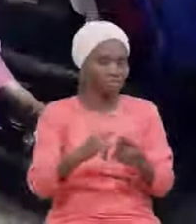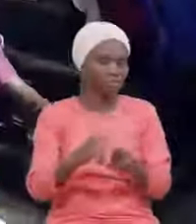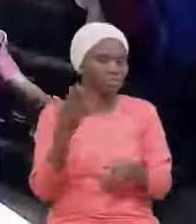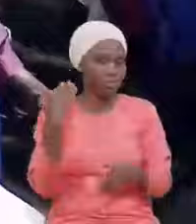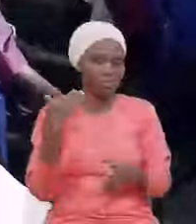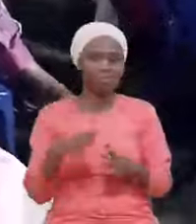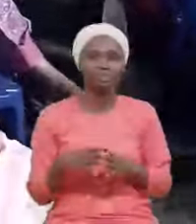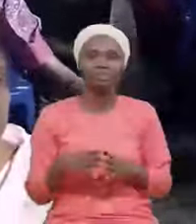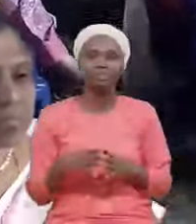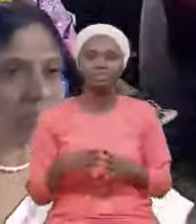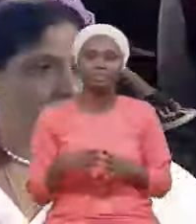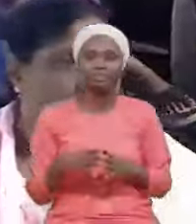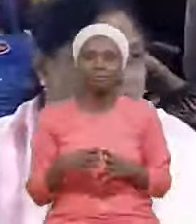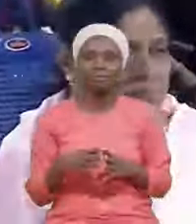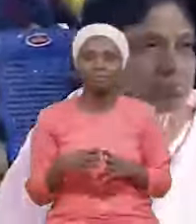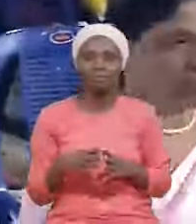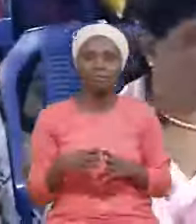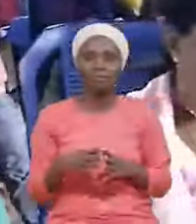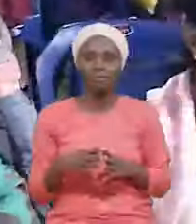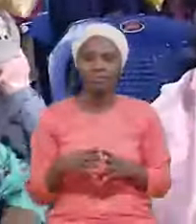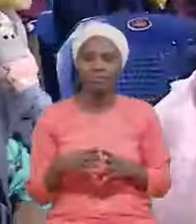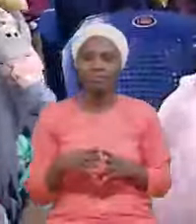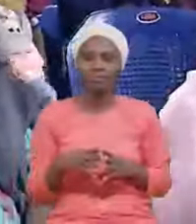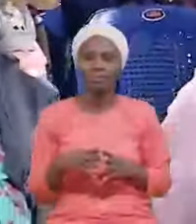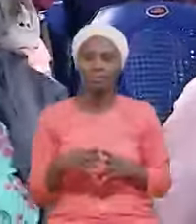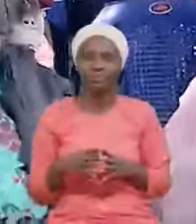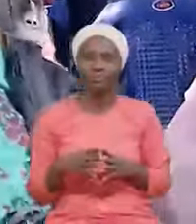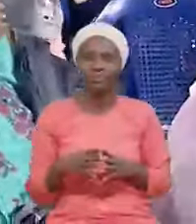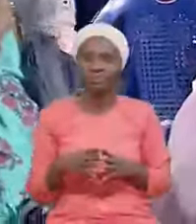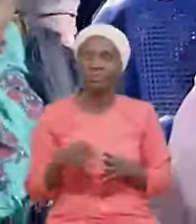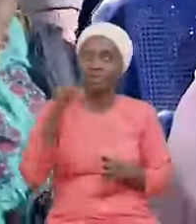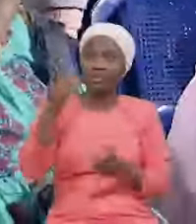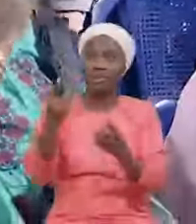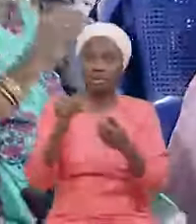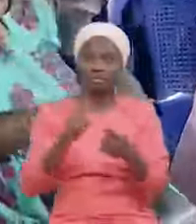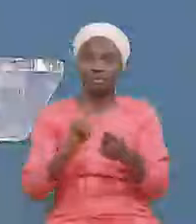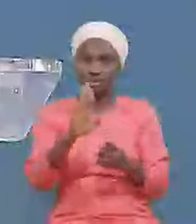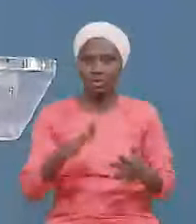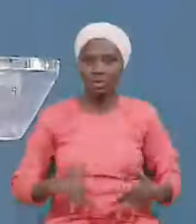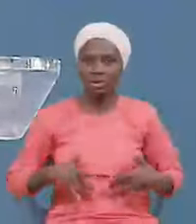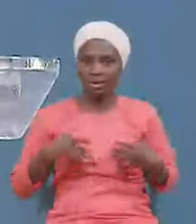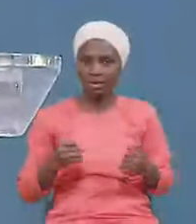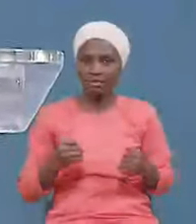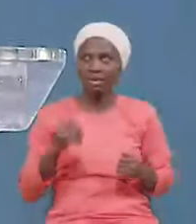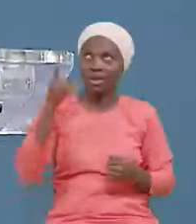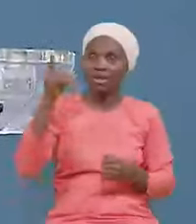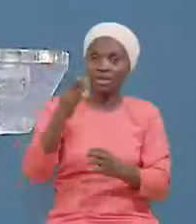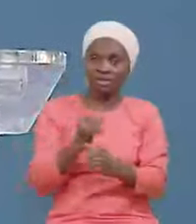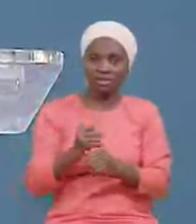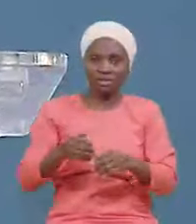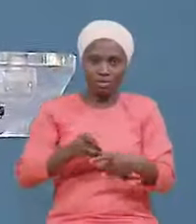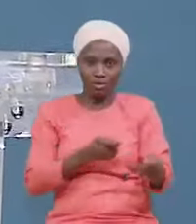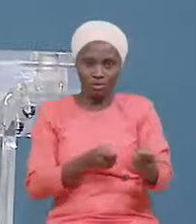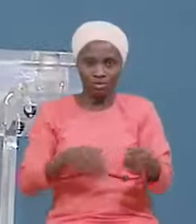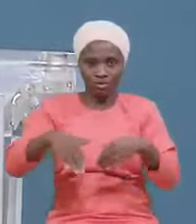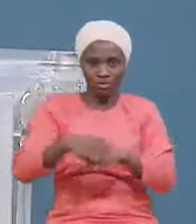జీవితంలో ఎప్పుడు మీరు దేనికి అర్పించబడినా దానికంటే ఉన్నతమైన వాడు ఆయన. He comes to your life, ఆయన మీ జీవితంలోకి వస్తాడు. He takes over your life, ఆయన